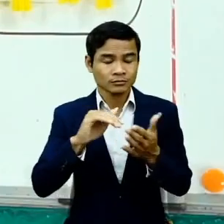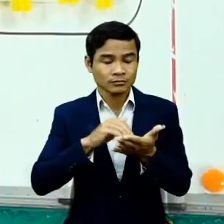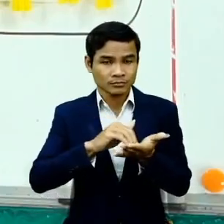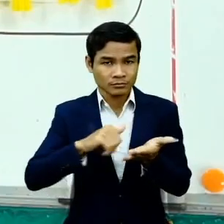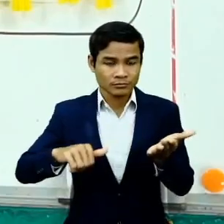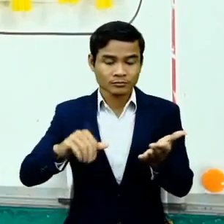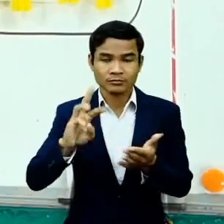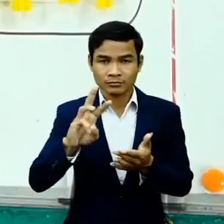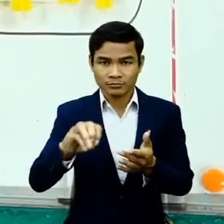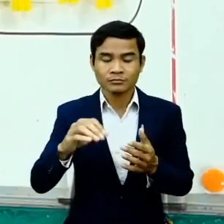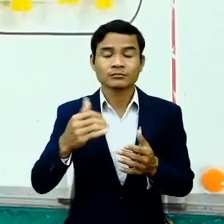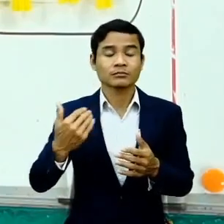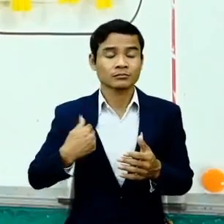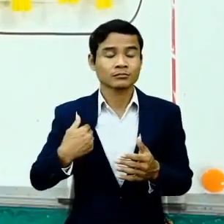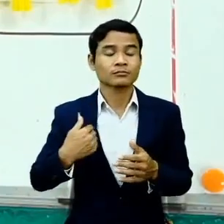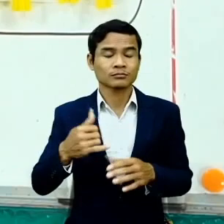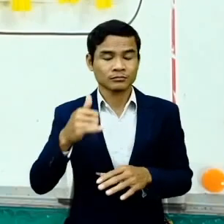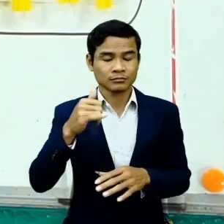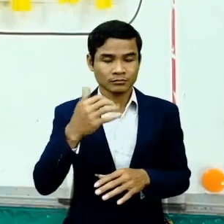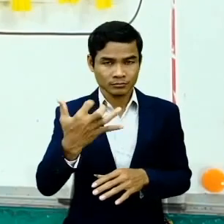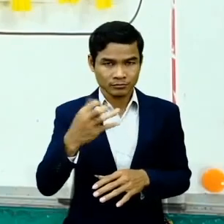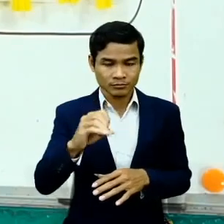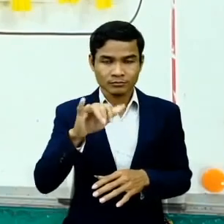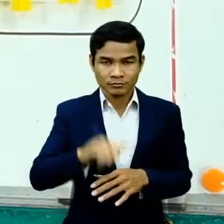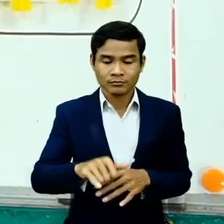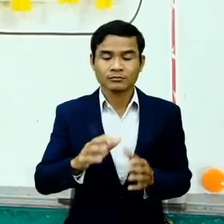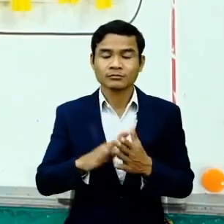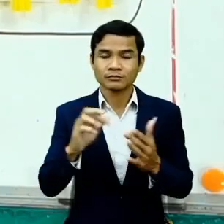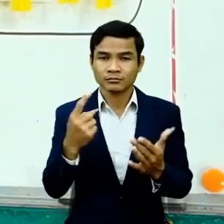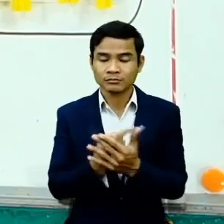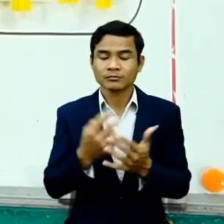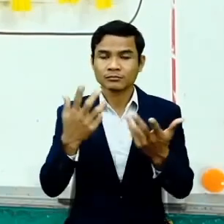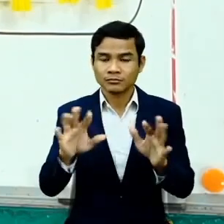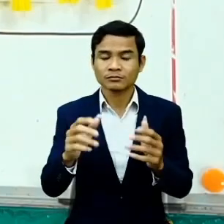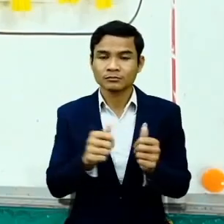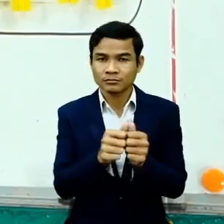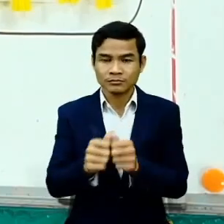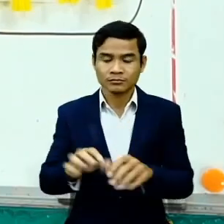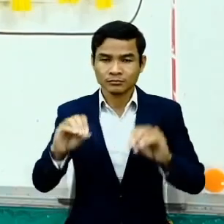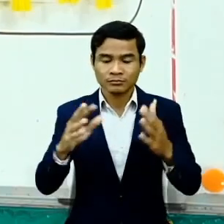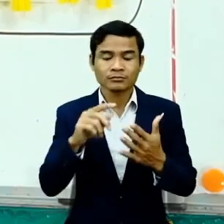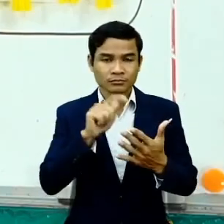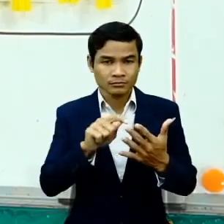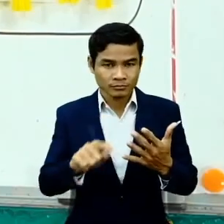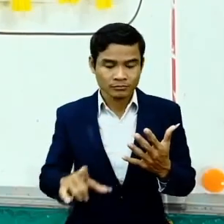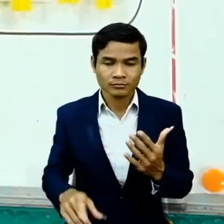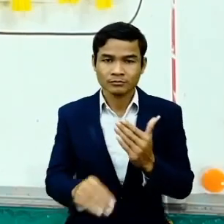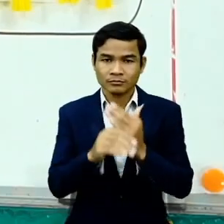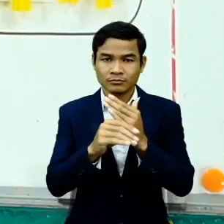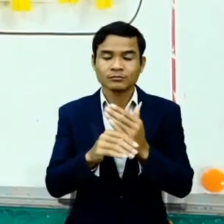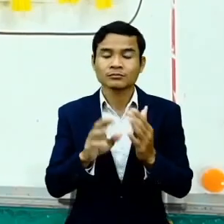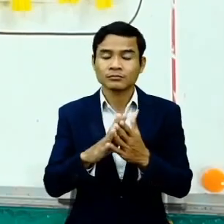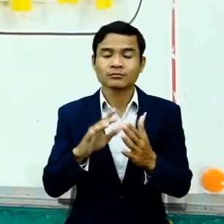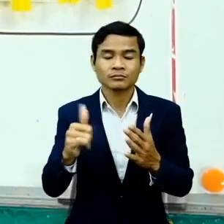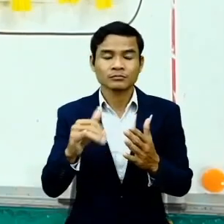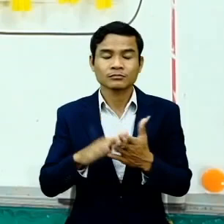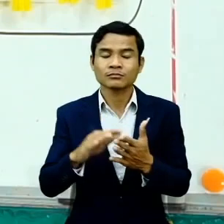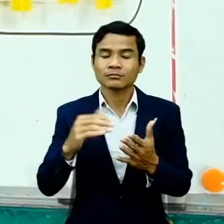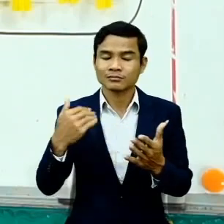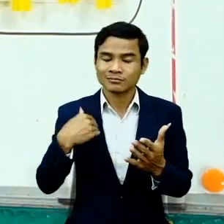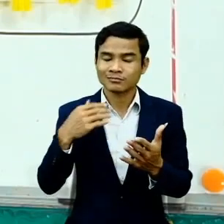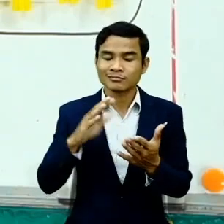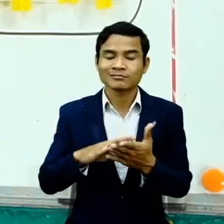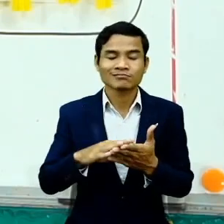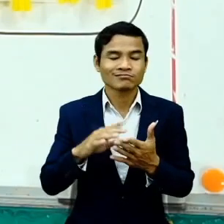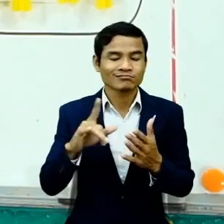chất sập chà chẳng phải ní con bán cho rung chùm mùi nè cừu hái cái nông cao rộ bằng thám nâng rốt bằng thòi vinh chẳng